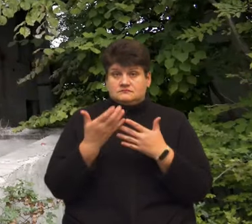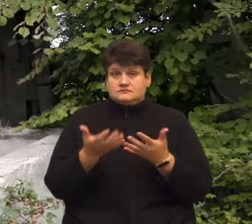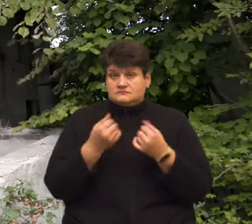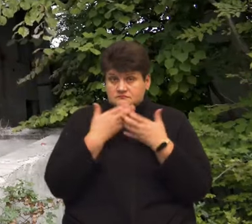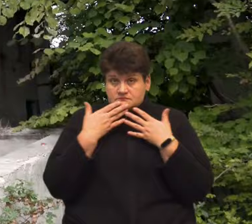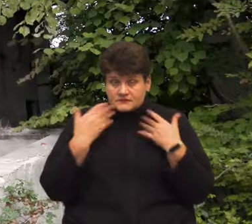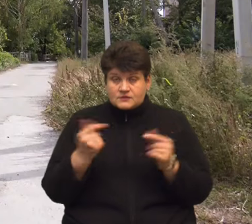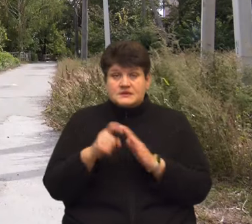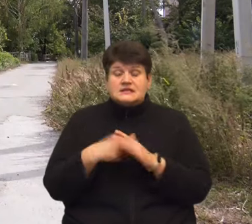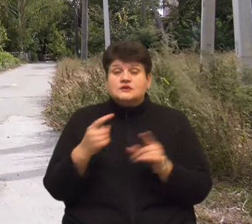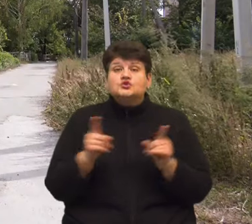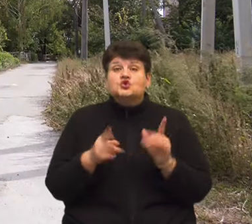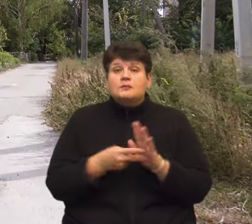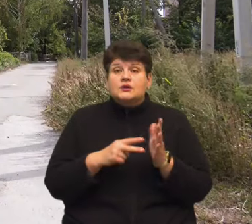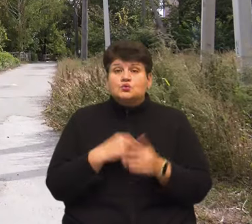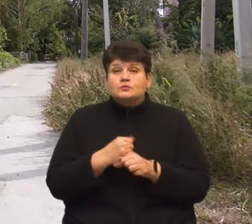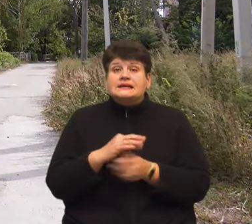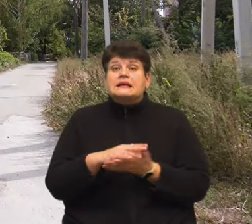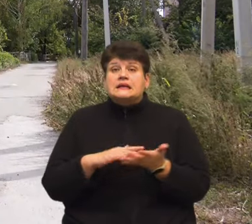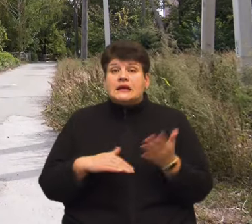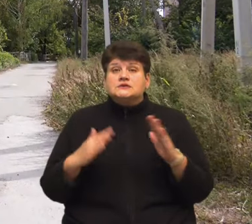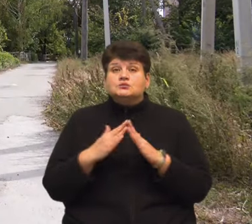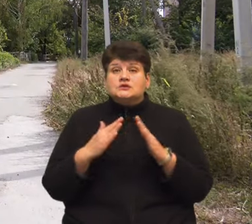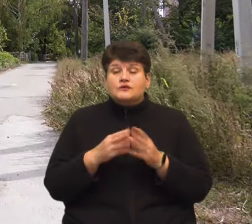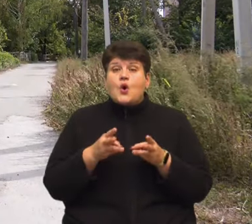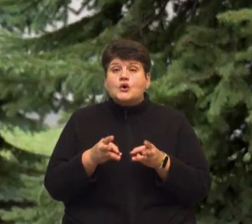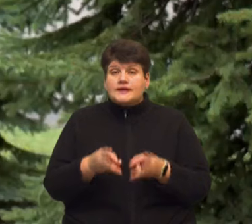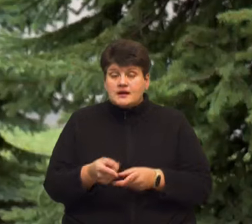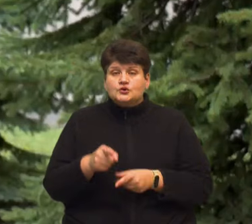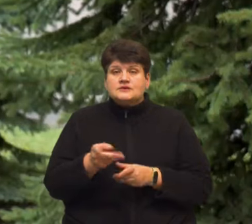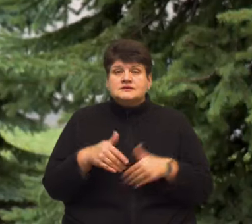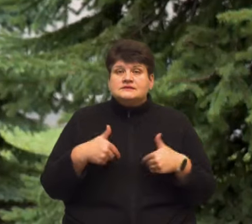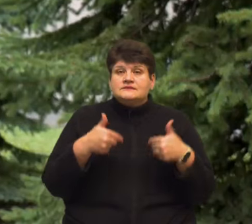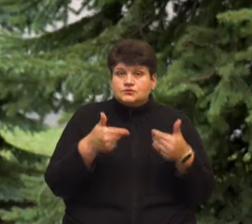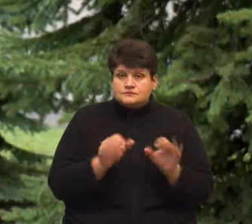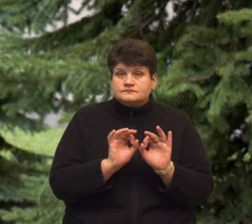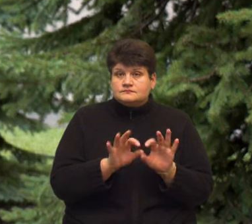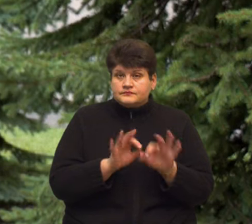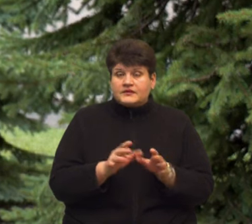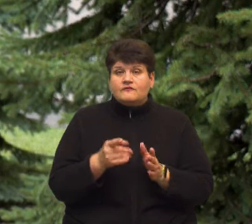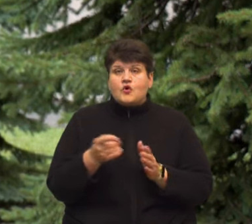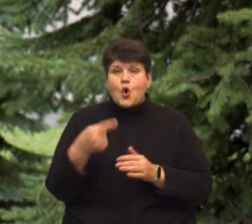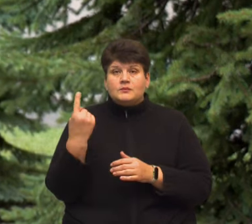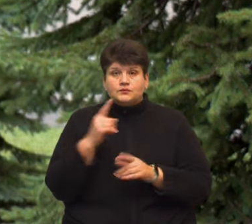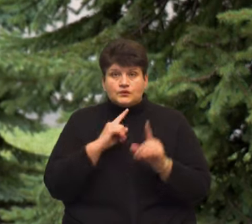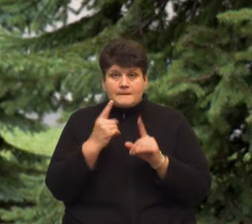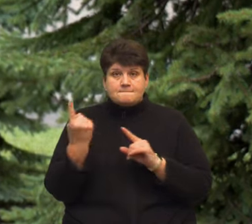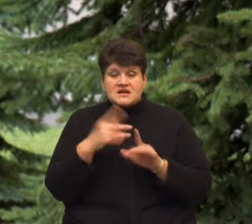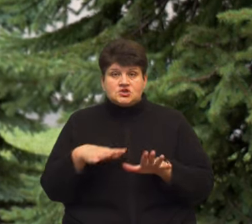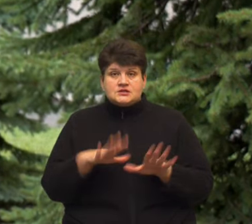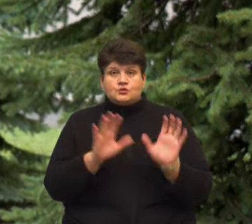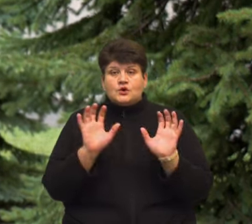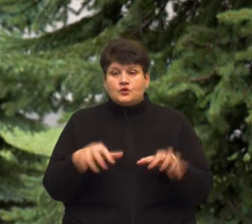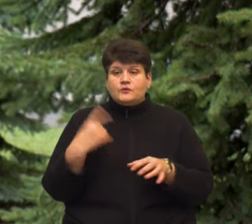Аби дізнатися, що планують робити далі з будівлею котельні, тоді ми звернулися за коментарем до обласної ради. Перший заступник голови